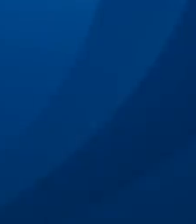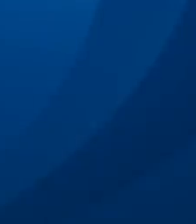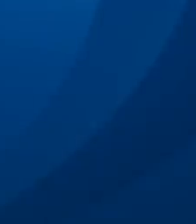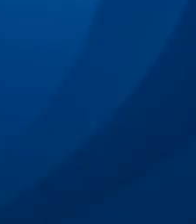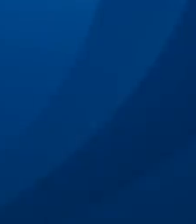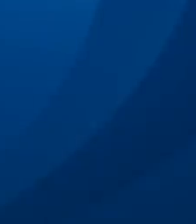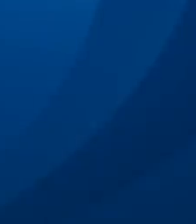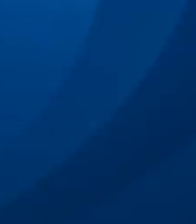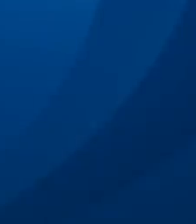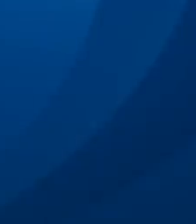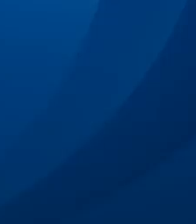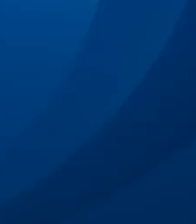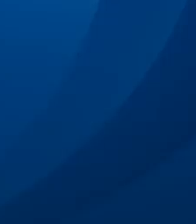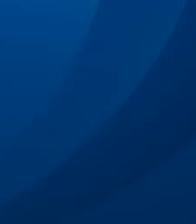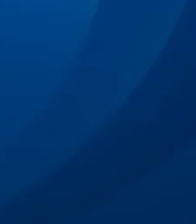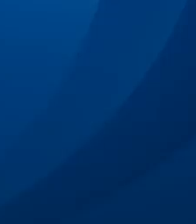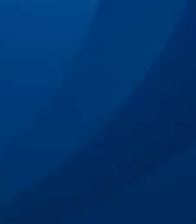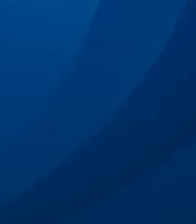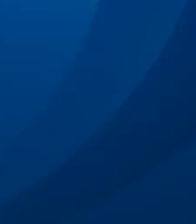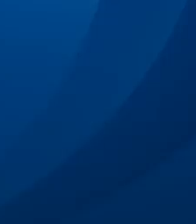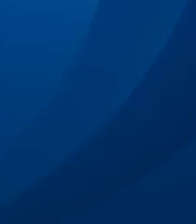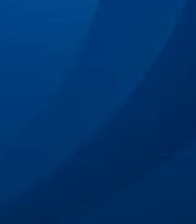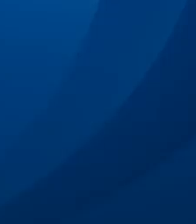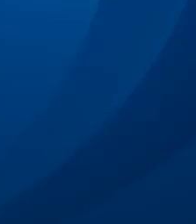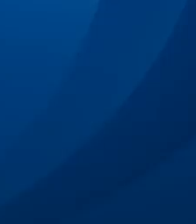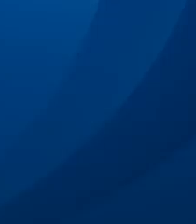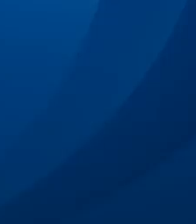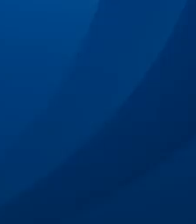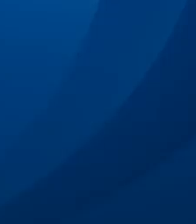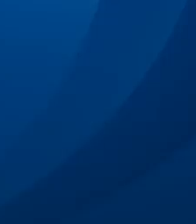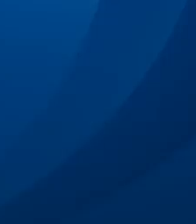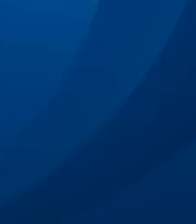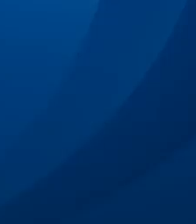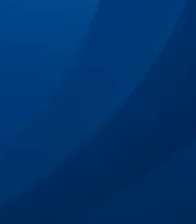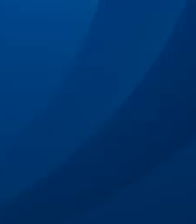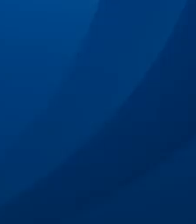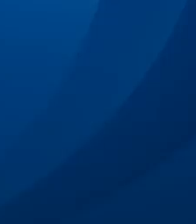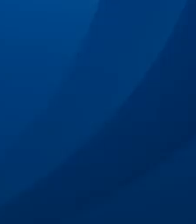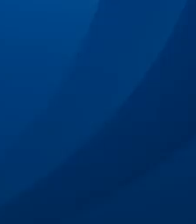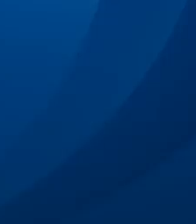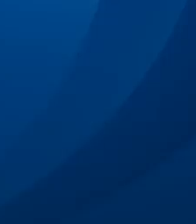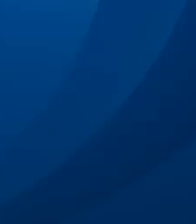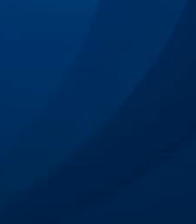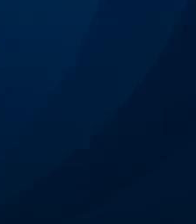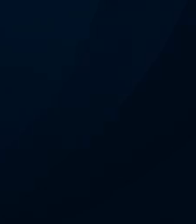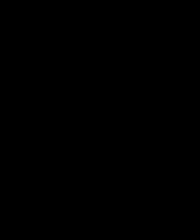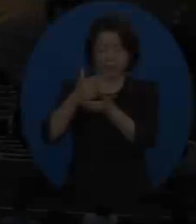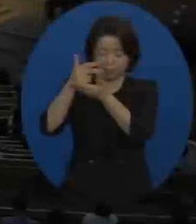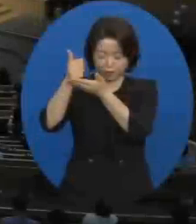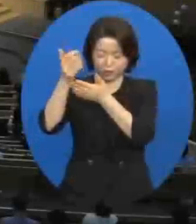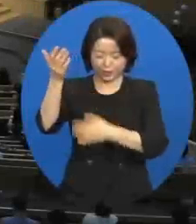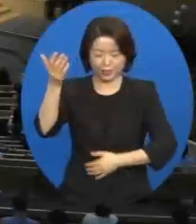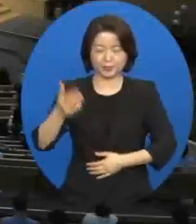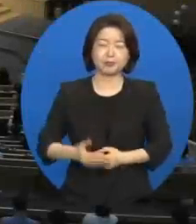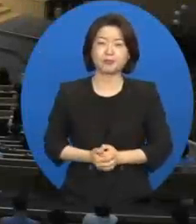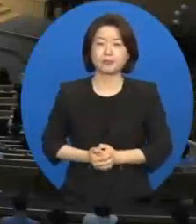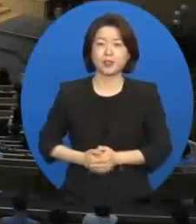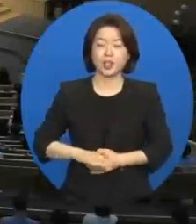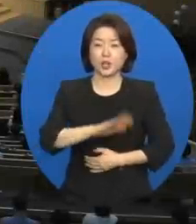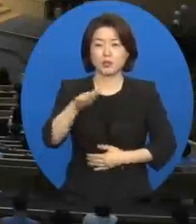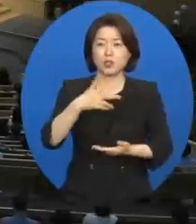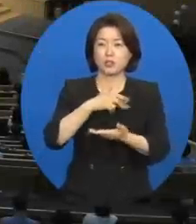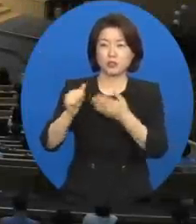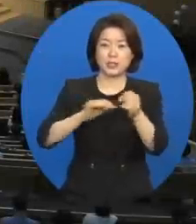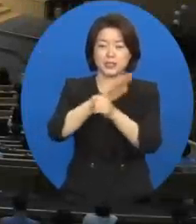것 중에 더욱 내 마음을 지키라. 생명의 근원이 이에서 남이니라. 우리 주님을